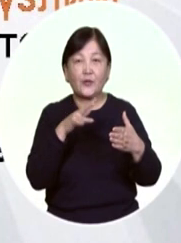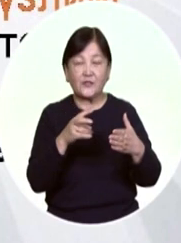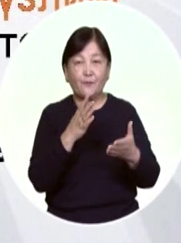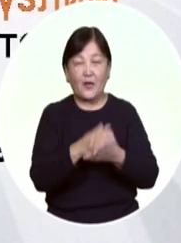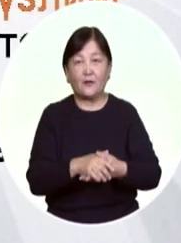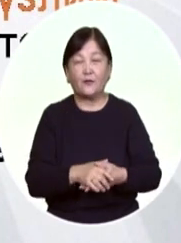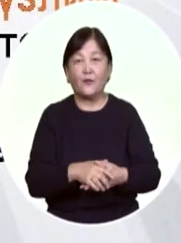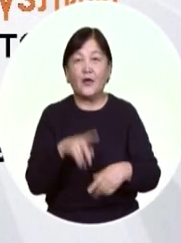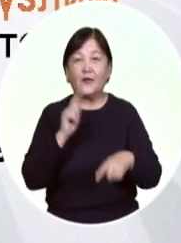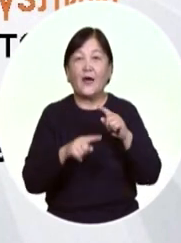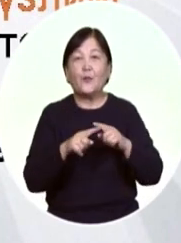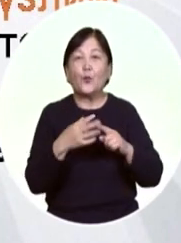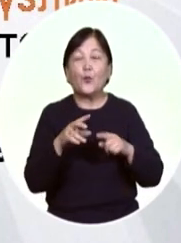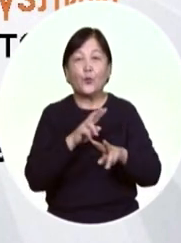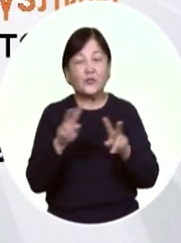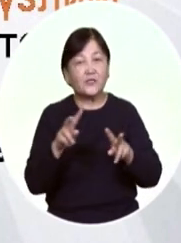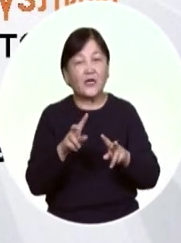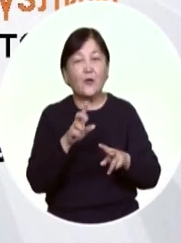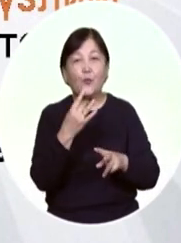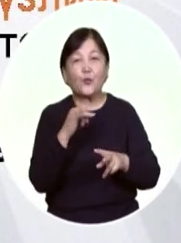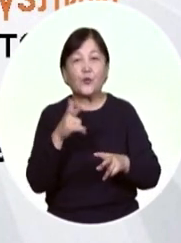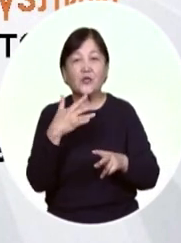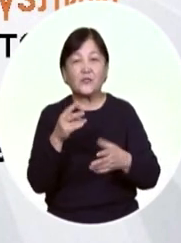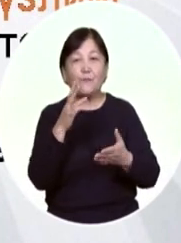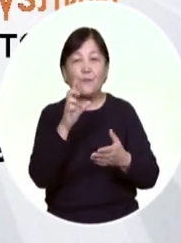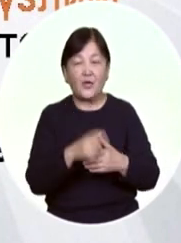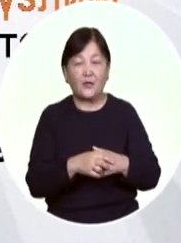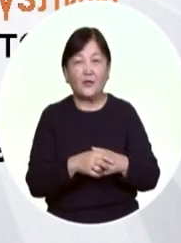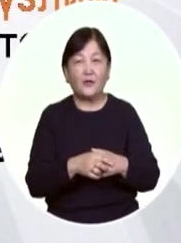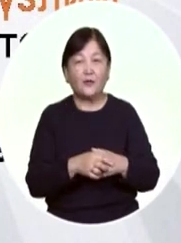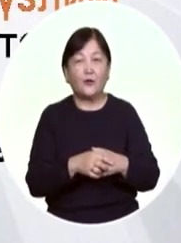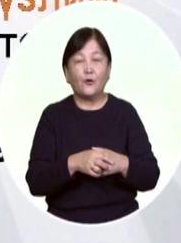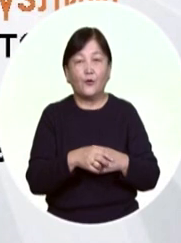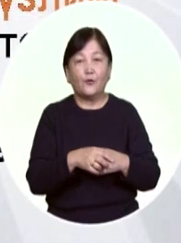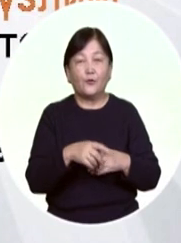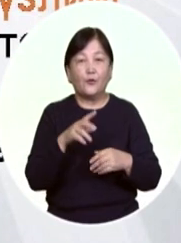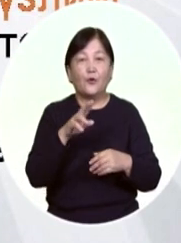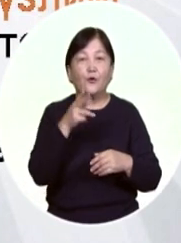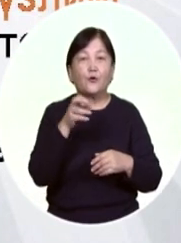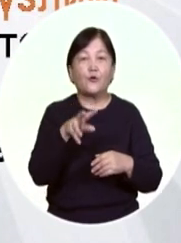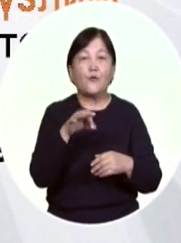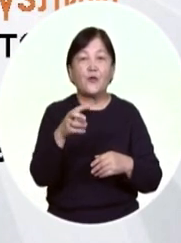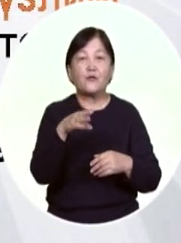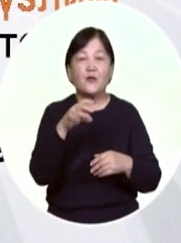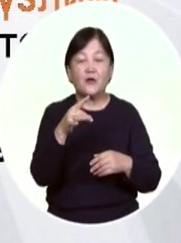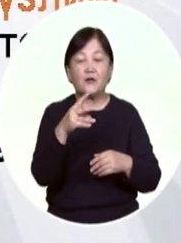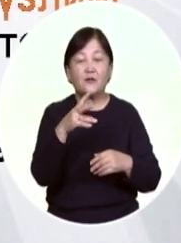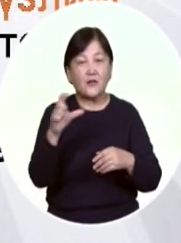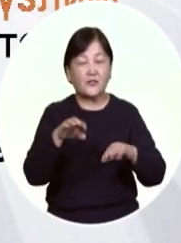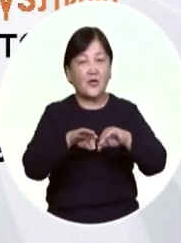Ямар үндслээр буруутгасан гэхээр комментарийн зөвлөлт тоцлоо салан тусгаарлахыг оролдсон. Японд